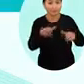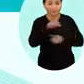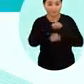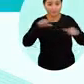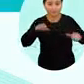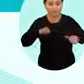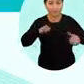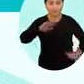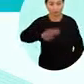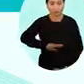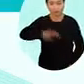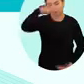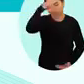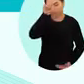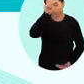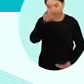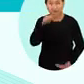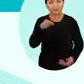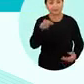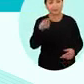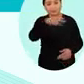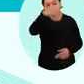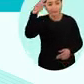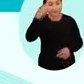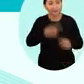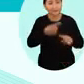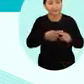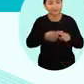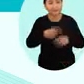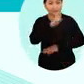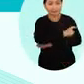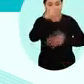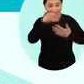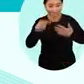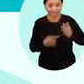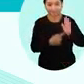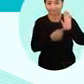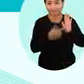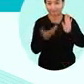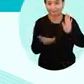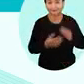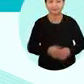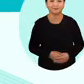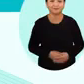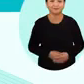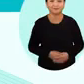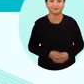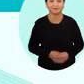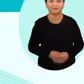Хөгжлийн бэрхшээлтэй иргэдийн нөхөн үржимхийн эрүүл мэндийн мэдлэгийг нэмэгдүүлэх зураг видео хичээлийг та бүхэнд хүргэж байна.